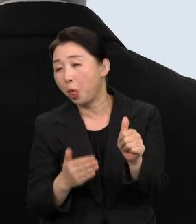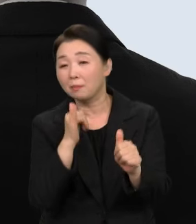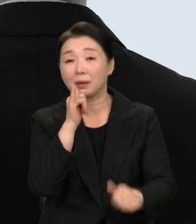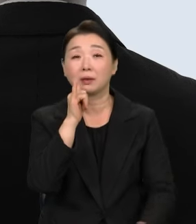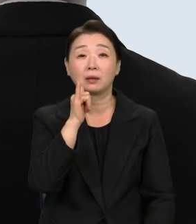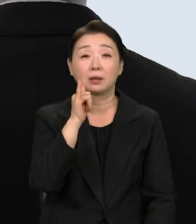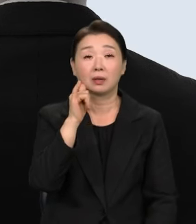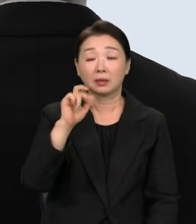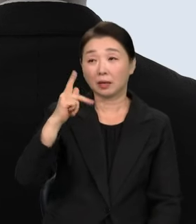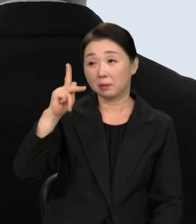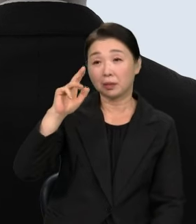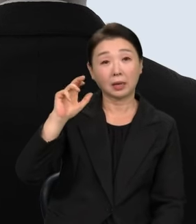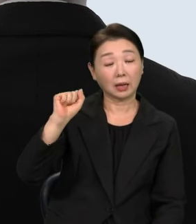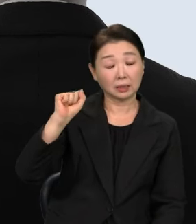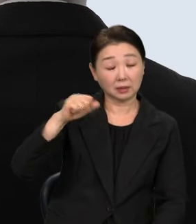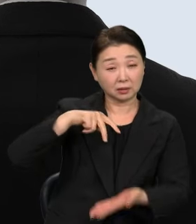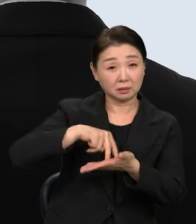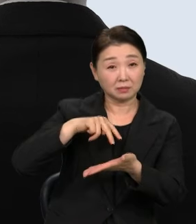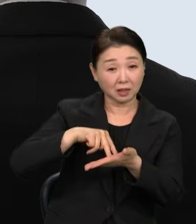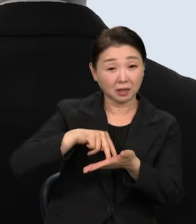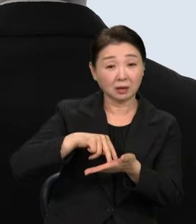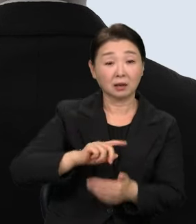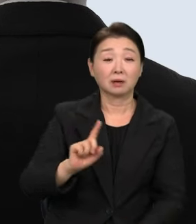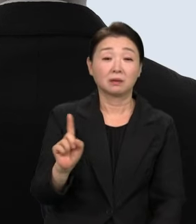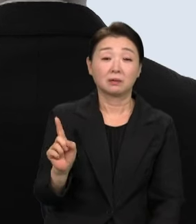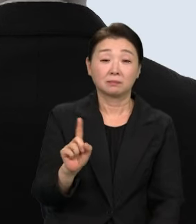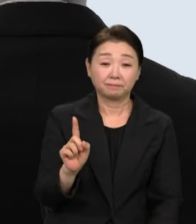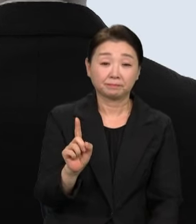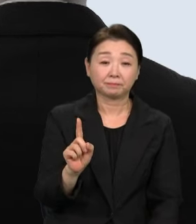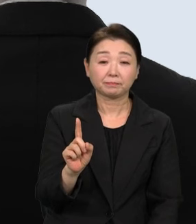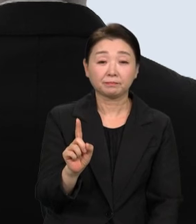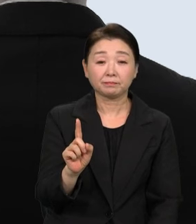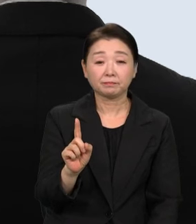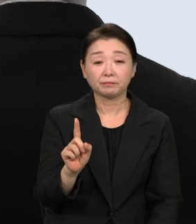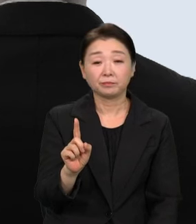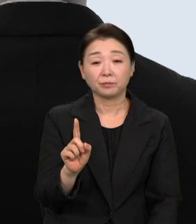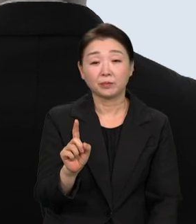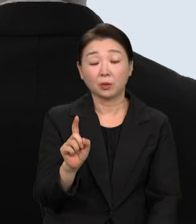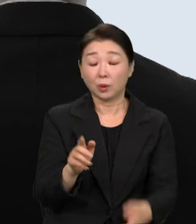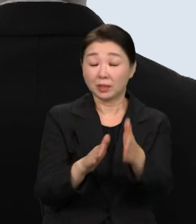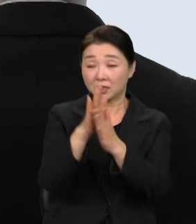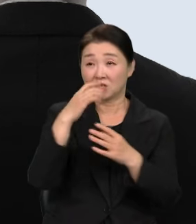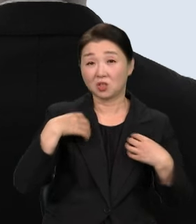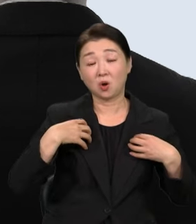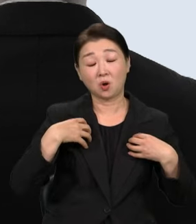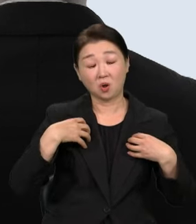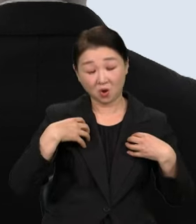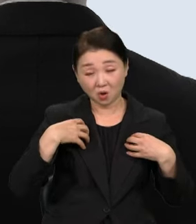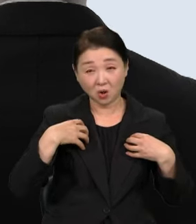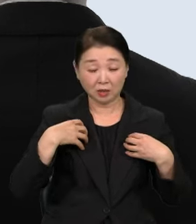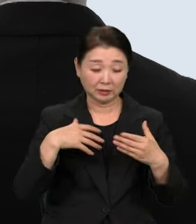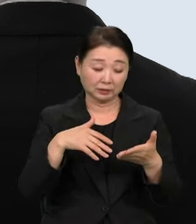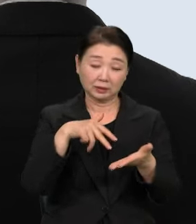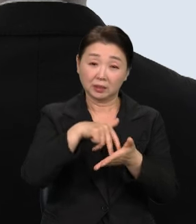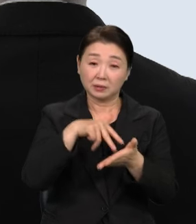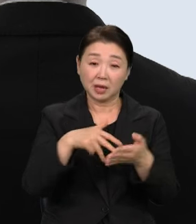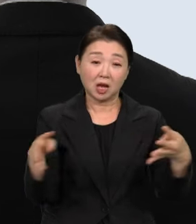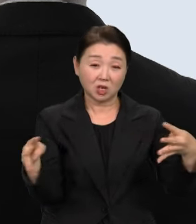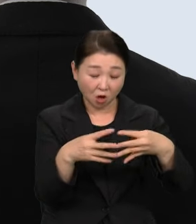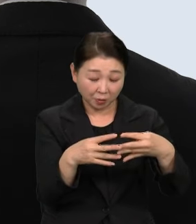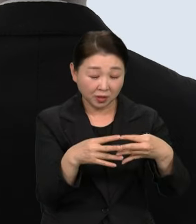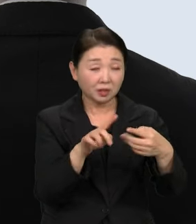KBS 측하고 시청 측이 일종의 협의를 한 거 그 부분을 좀 기억을 해주면 도움이 좀 될